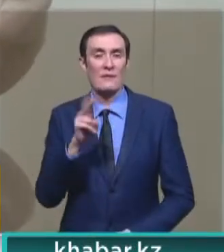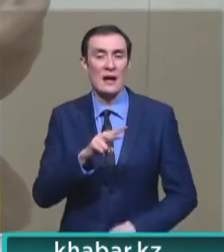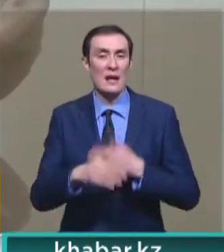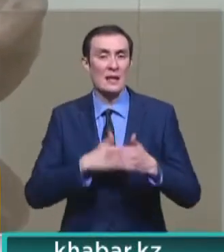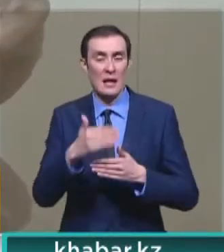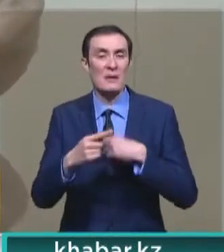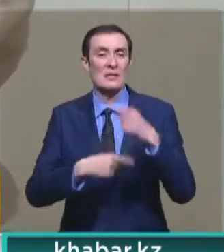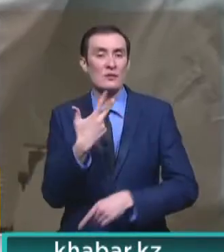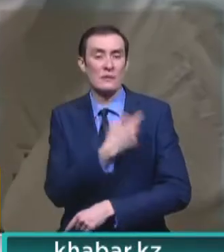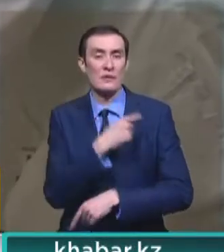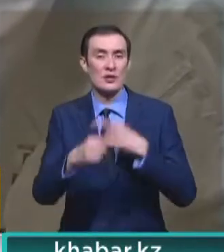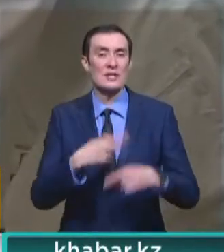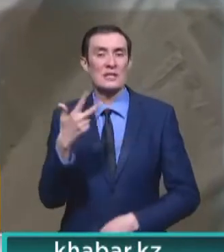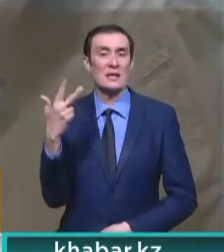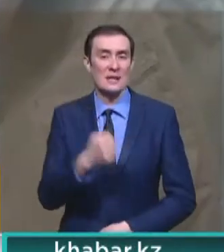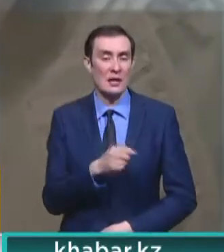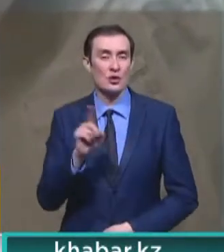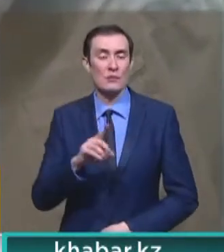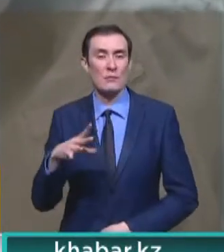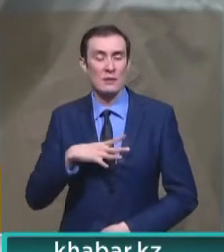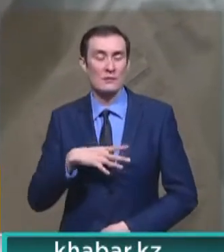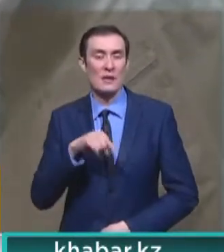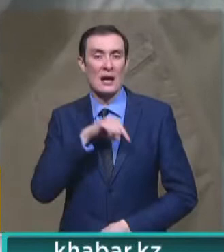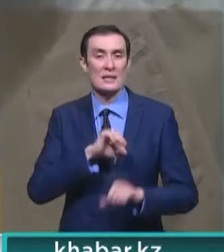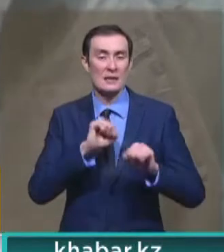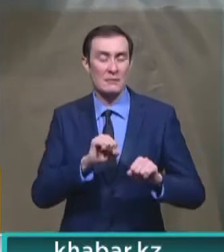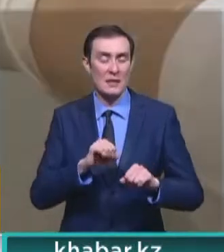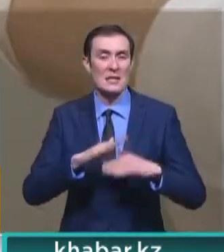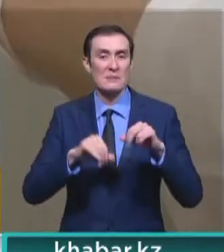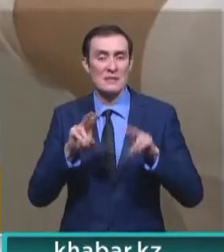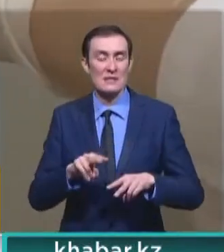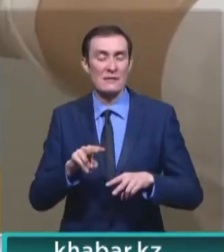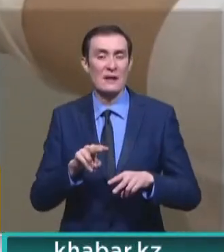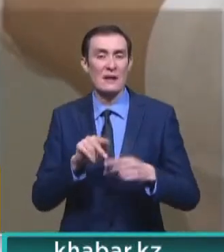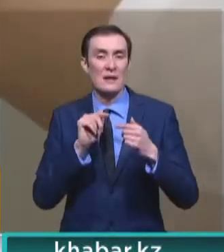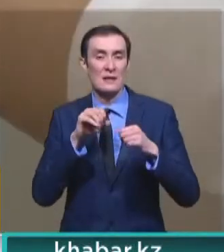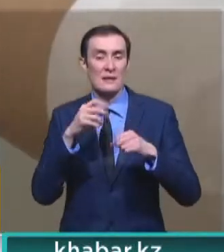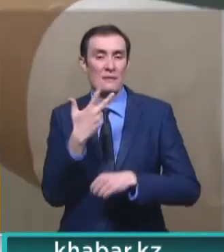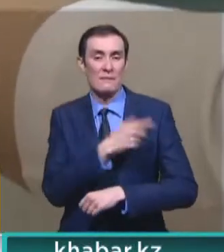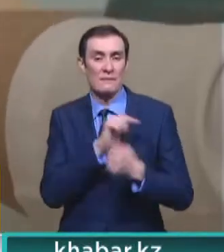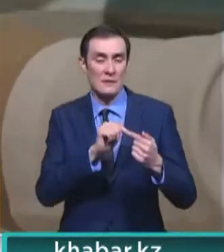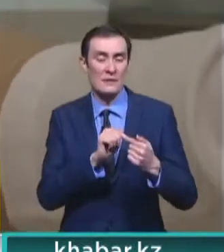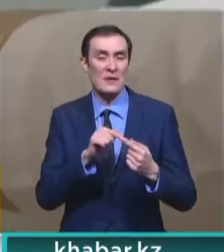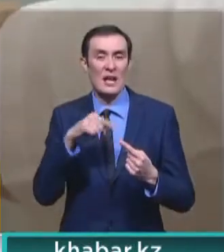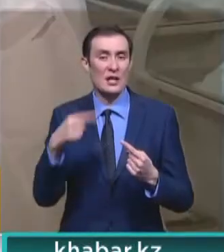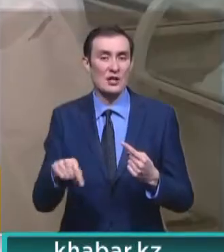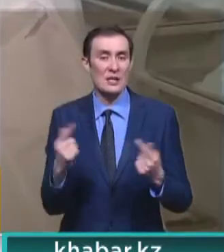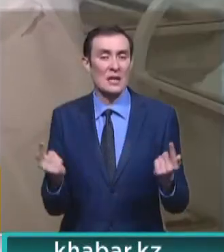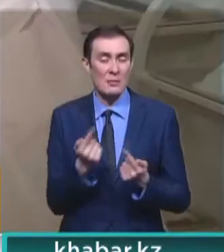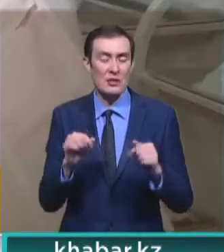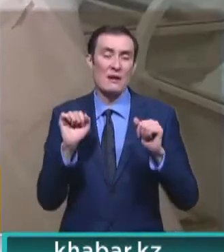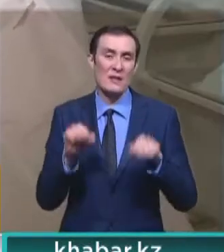следующая доз будет введена через три недели чтобы вырабатывать антитела по словам специалиста вакцина от коронавируса практически ничем не отличается от обычной